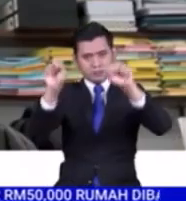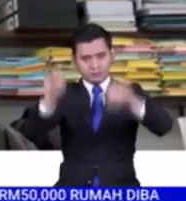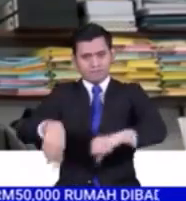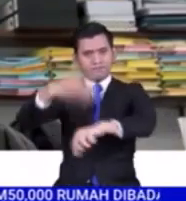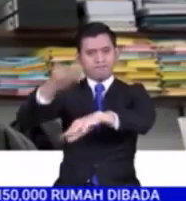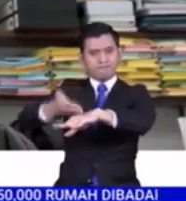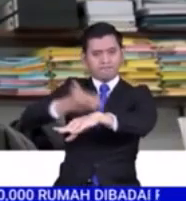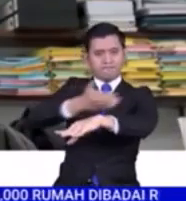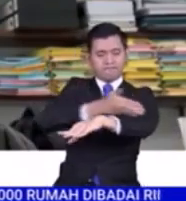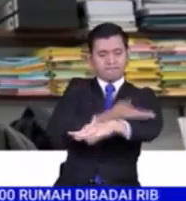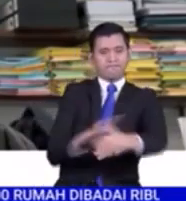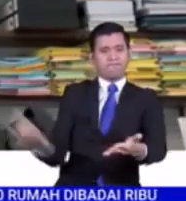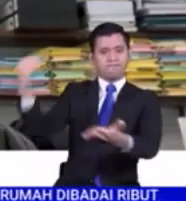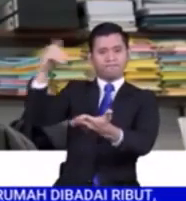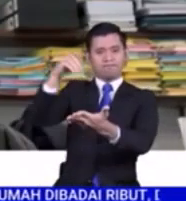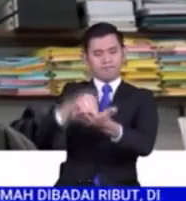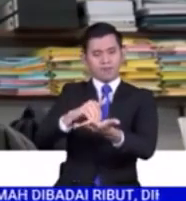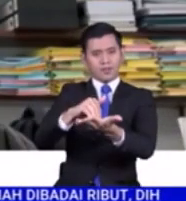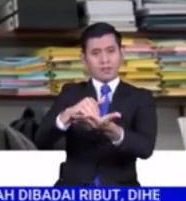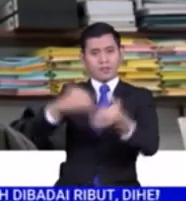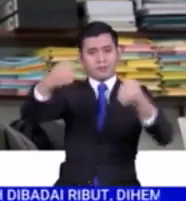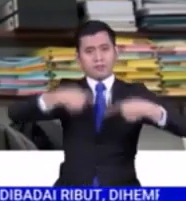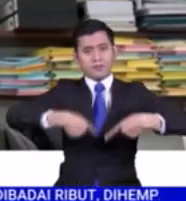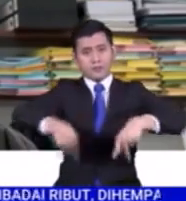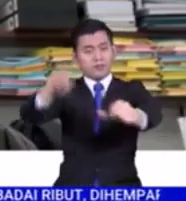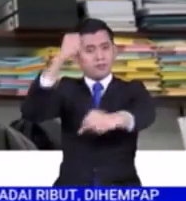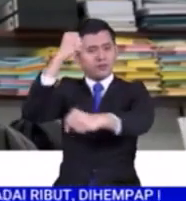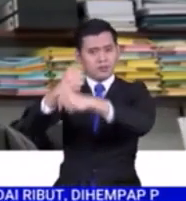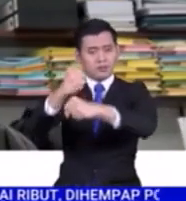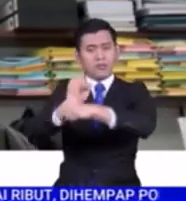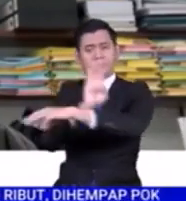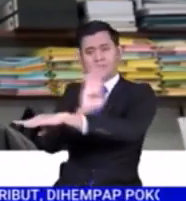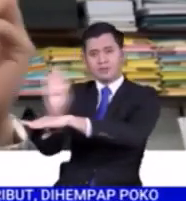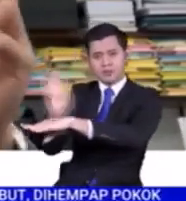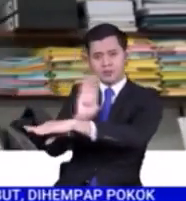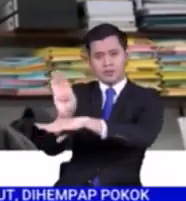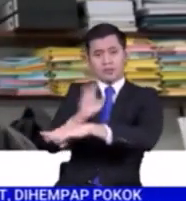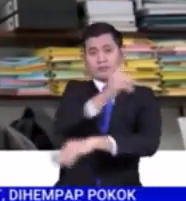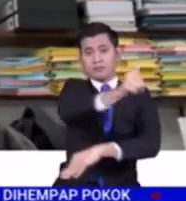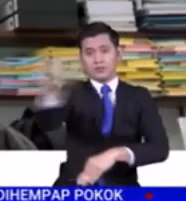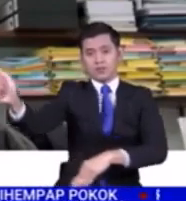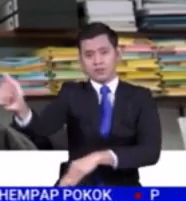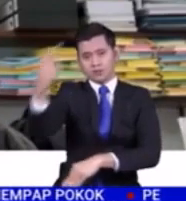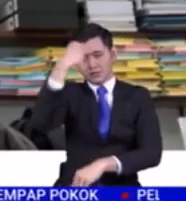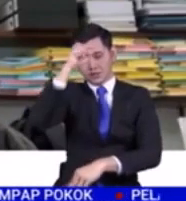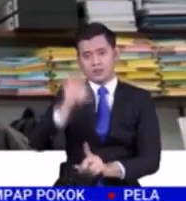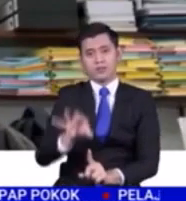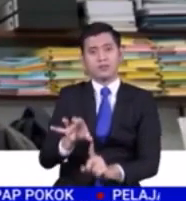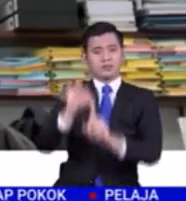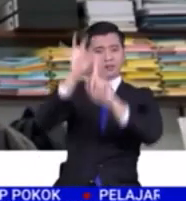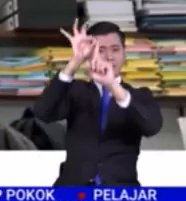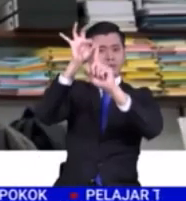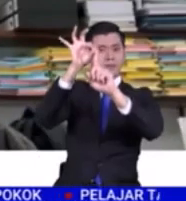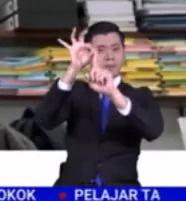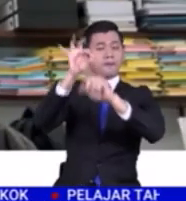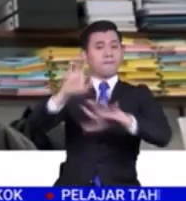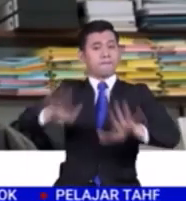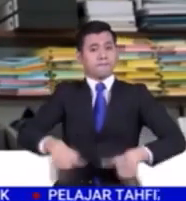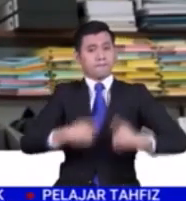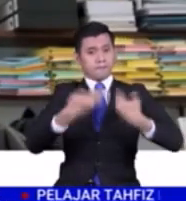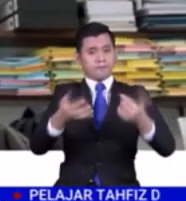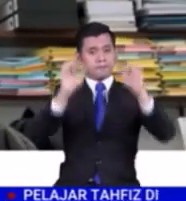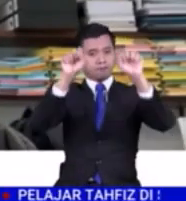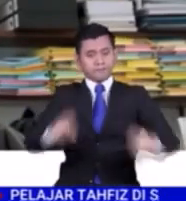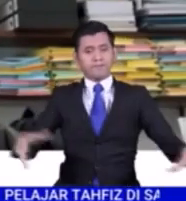segi kapasiti perniagaan mereka di masa depan. Ini terutamanya dari segi bagaimana